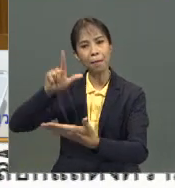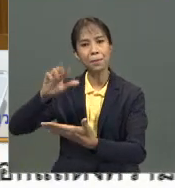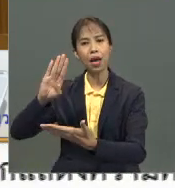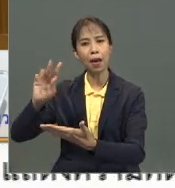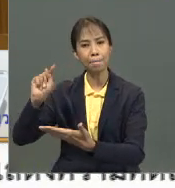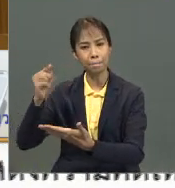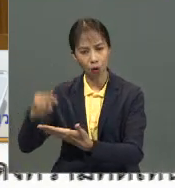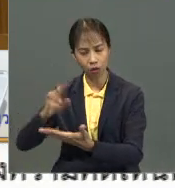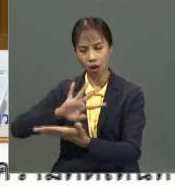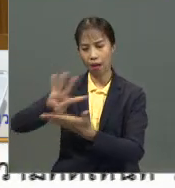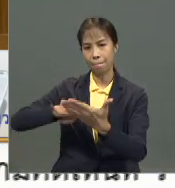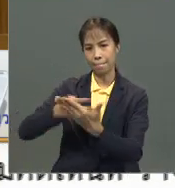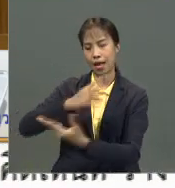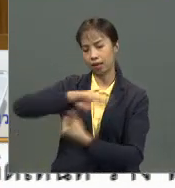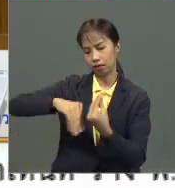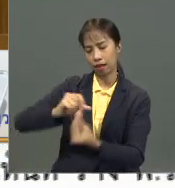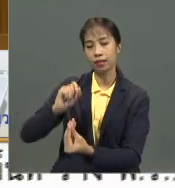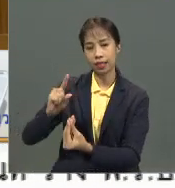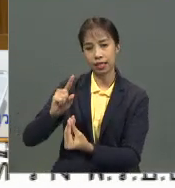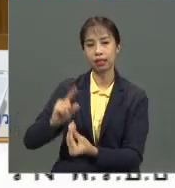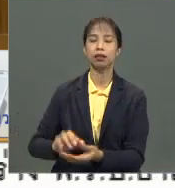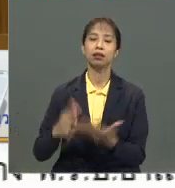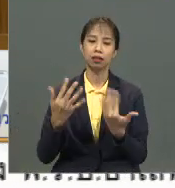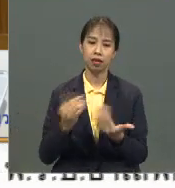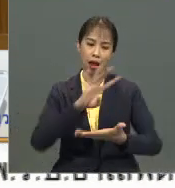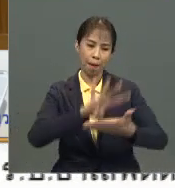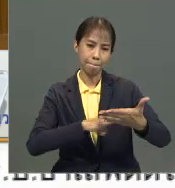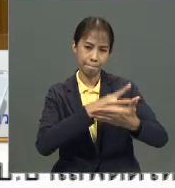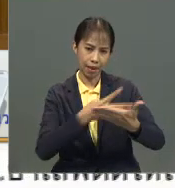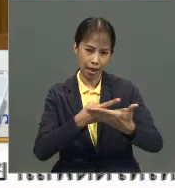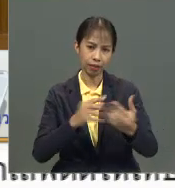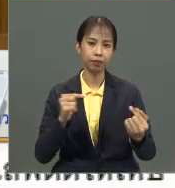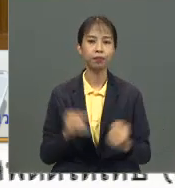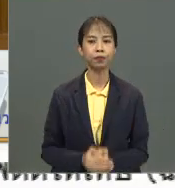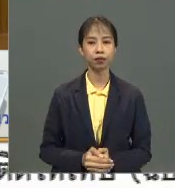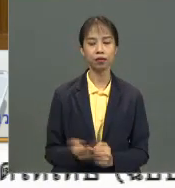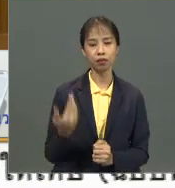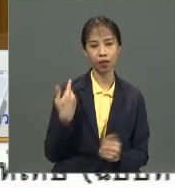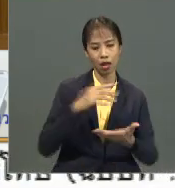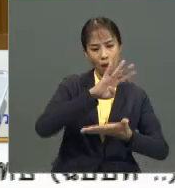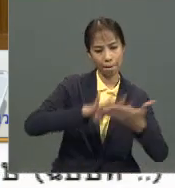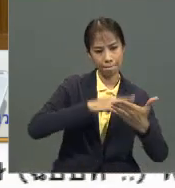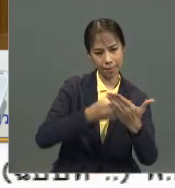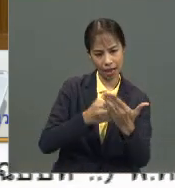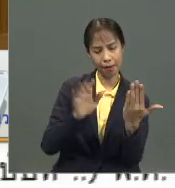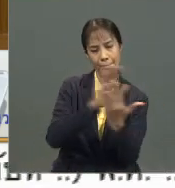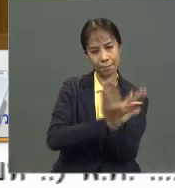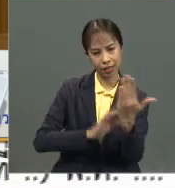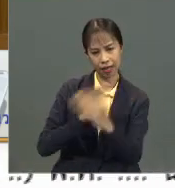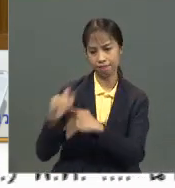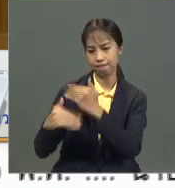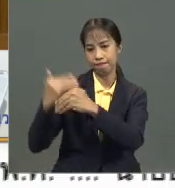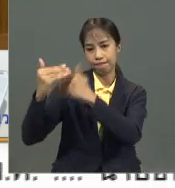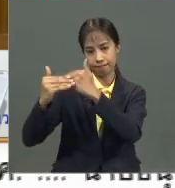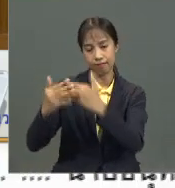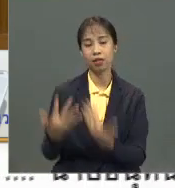ฐกิจและสังคมแห่งชาติฉบับที่12นโยบายและแผนระดับชาติว่าด้วยความมั่นคงแห่งชาติแผนการปฏิรูปประเทศแผนปฏิบัติราชการของก